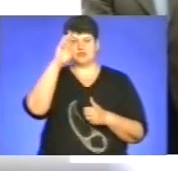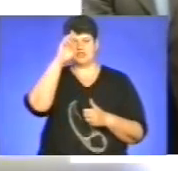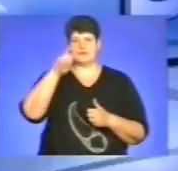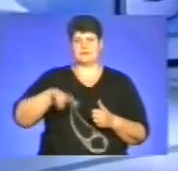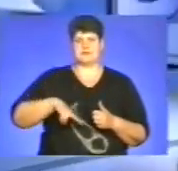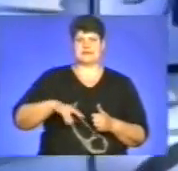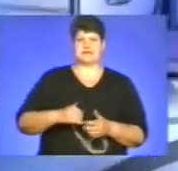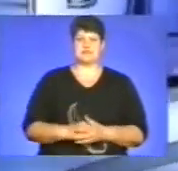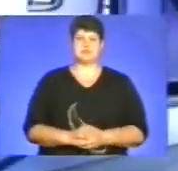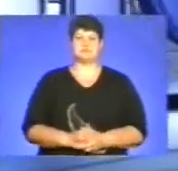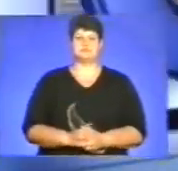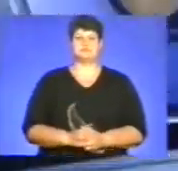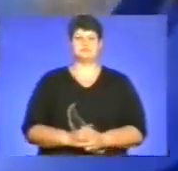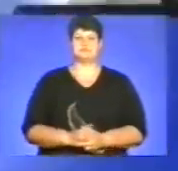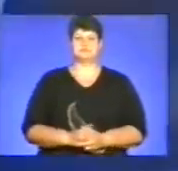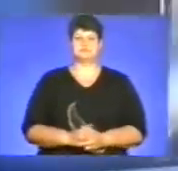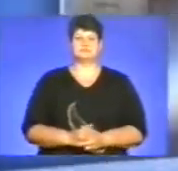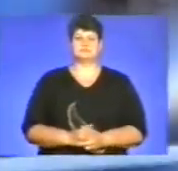облдержадміністрації.